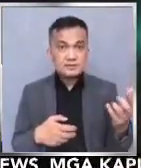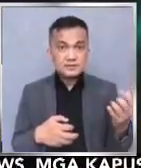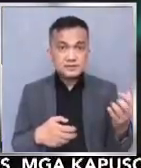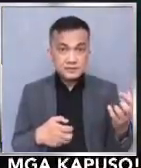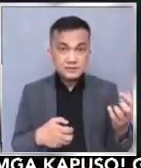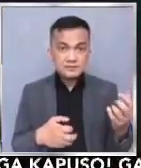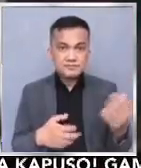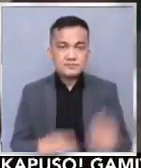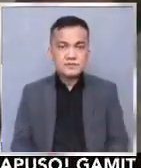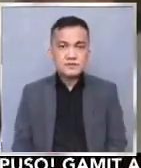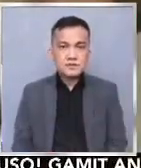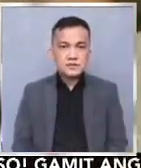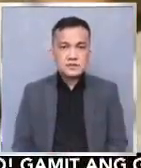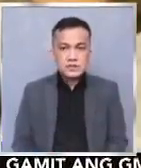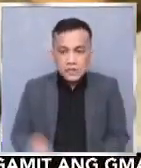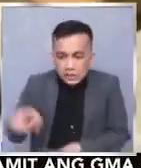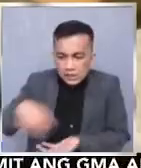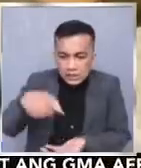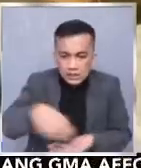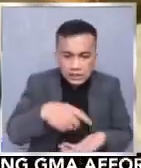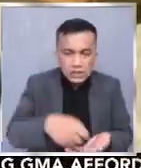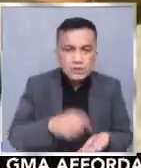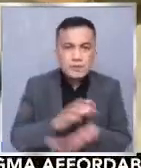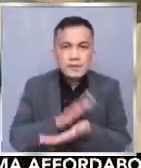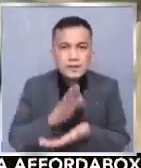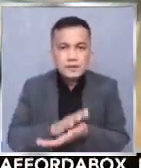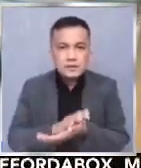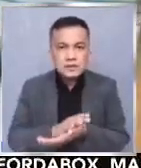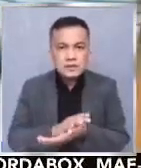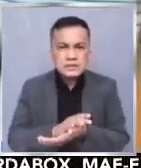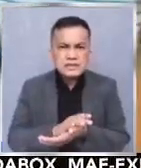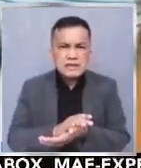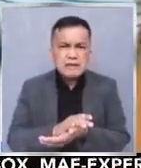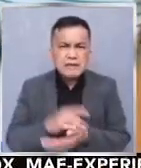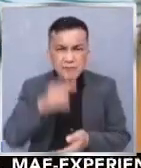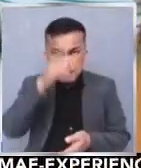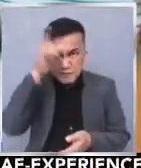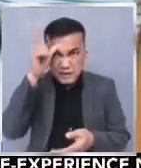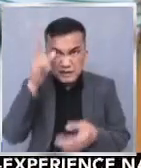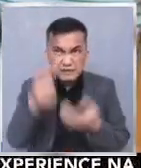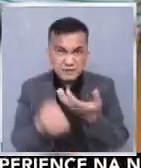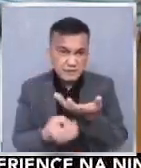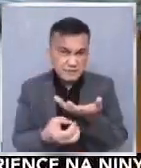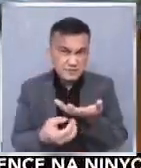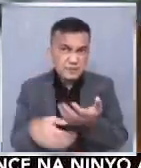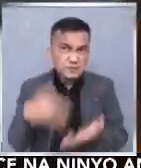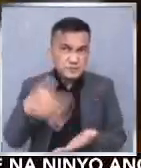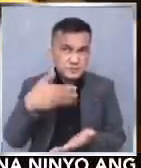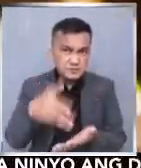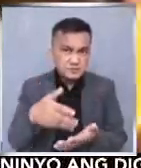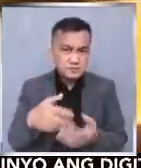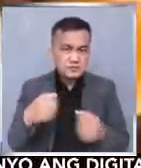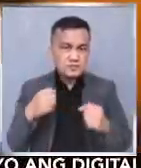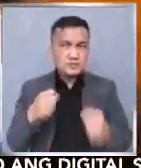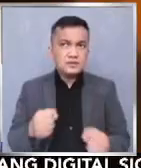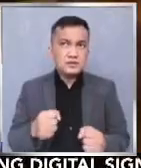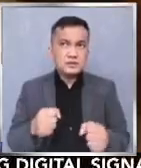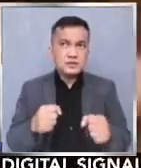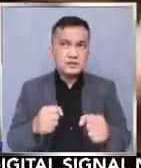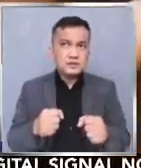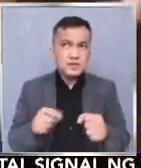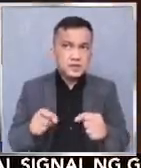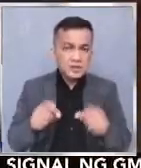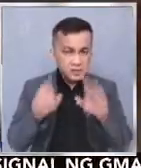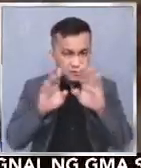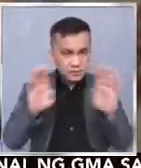Kalakal na papel, uling na panulat, at pinatibay na blackboard. Ilan lang yan sa diskarte